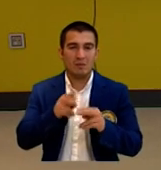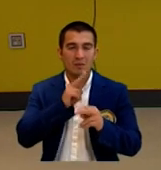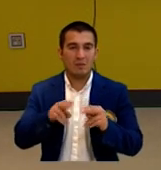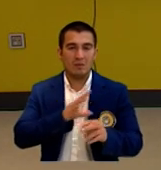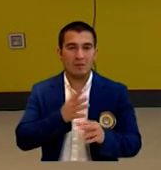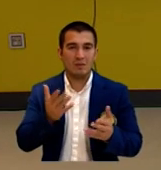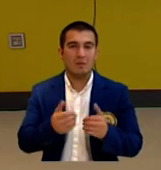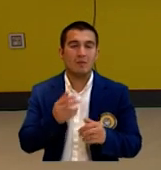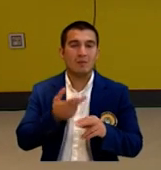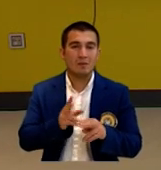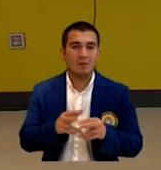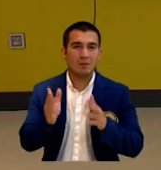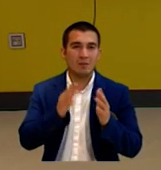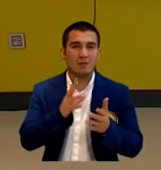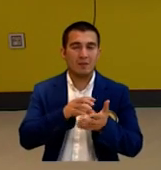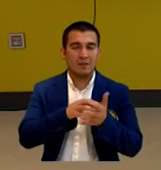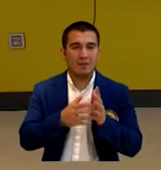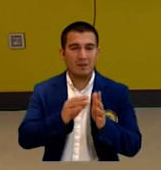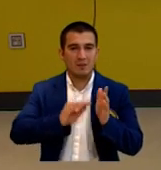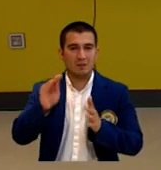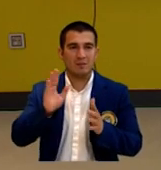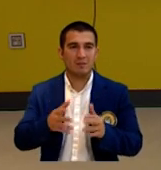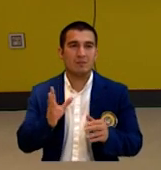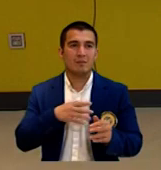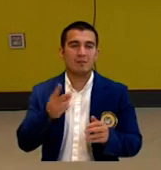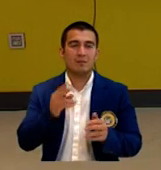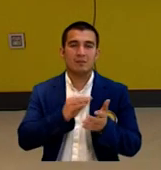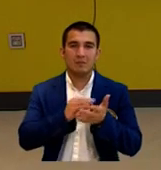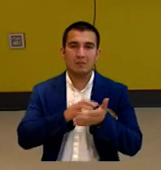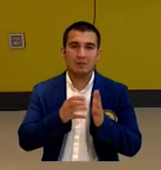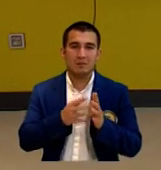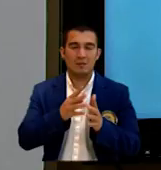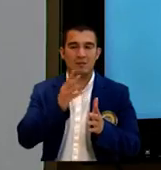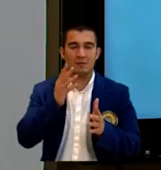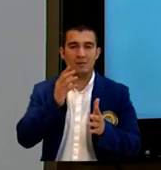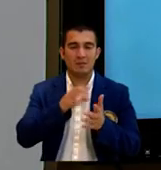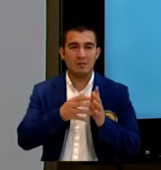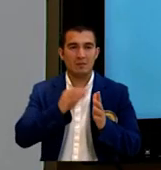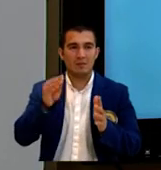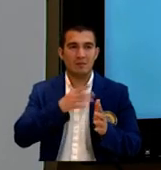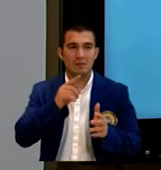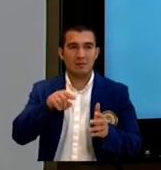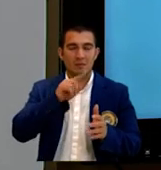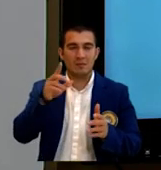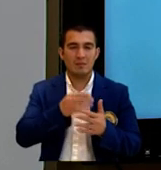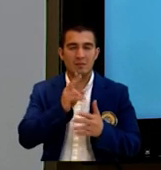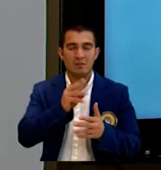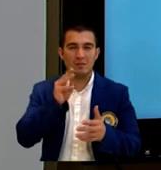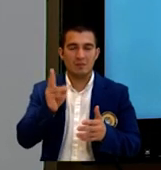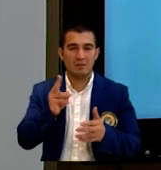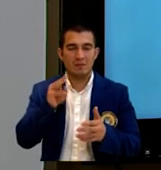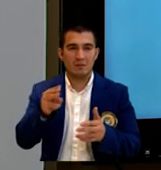kerak bo'ladigan bo'lsa, buni kvadratga olamiz ikkala tarafni. Ikkala tarafni kvadratga olganimizda ildizasi 3kt